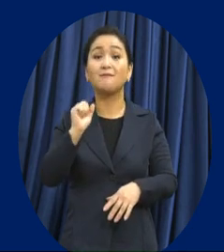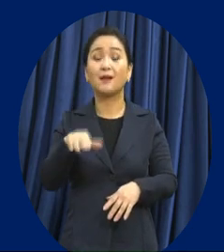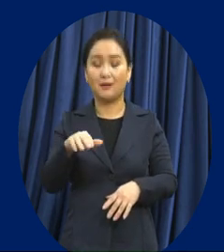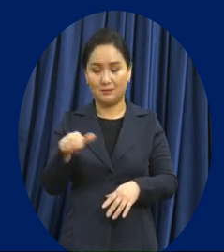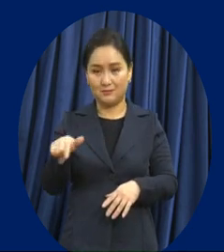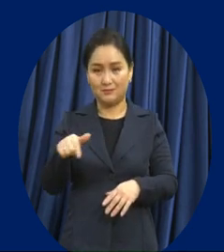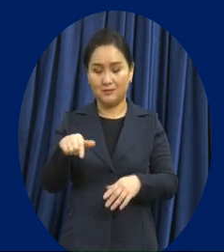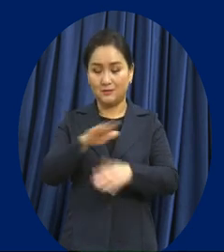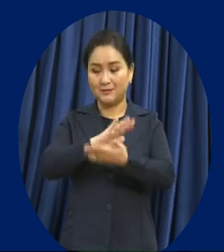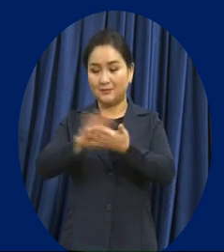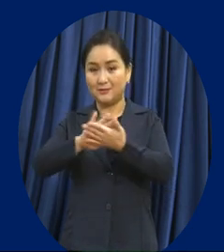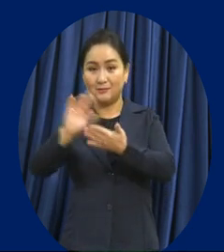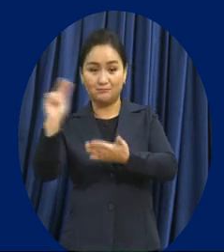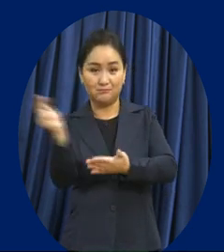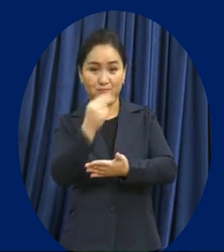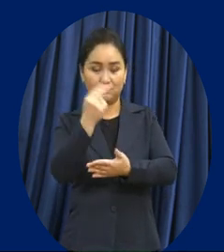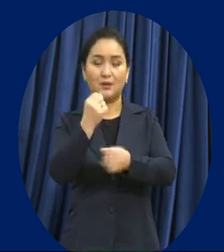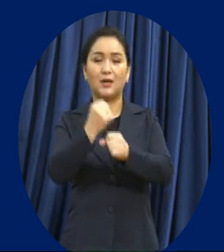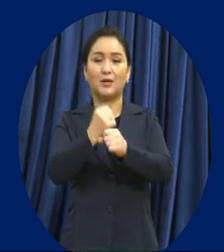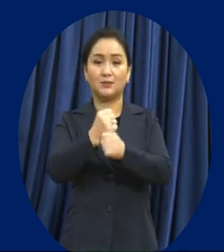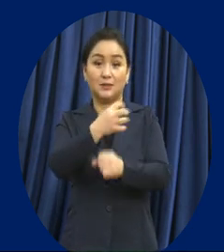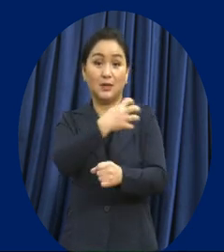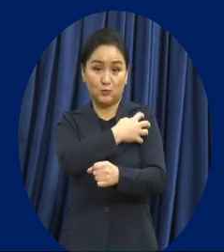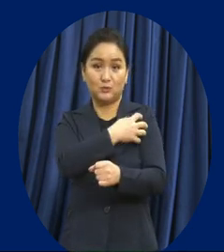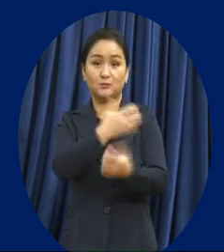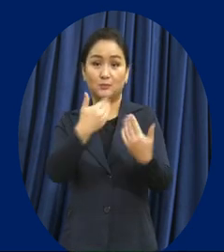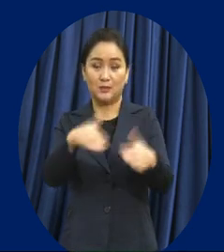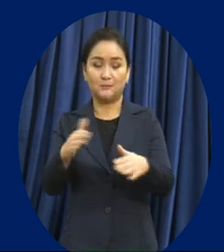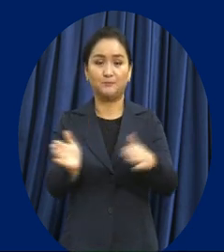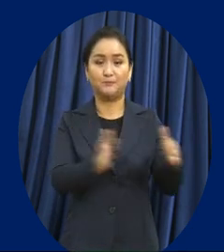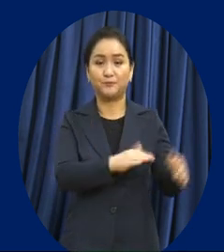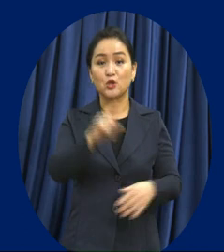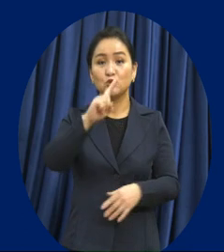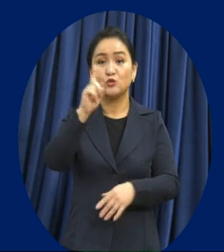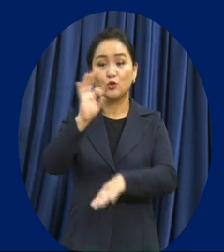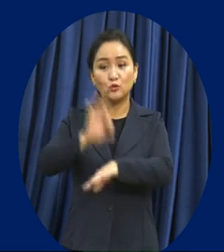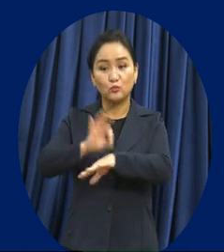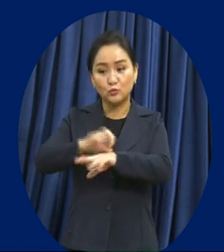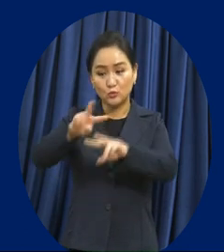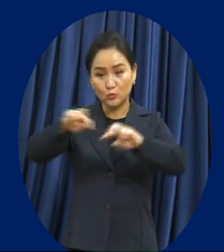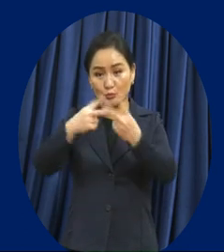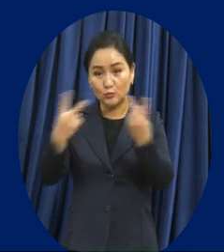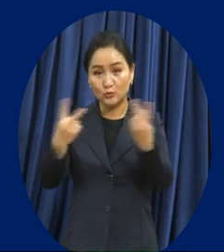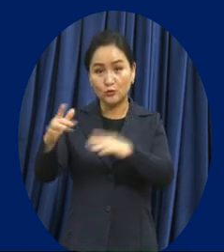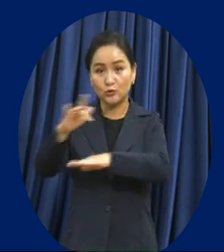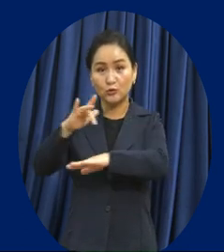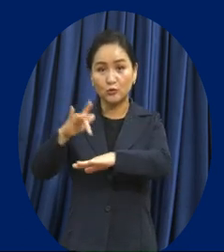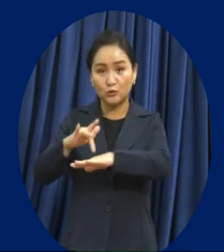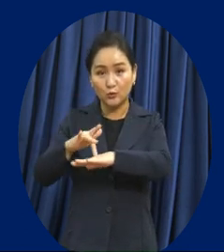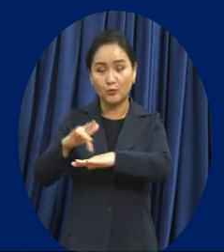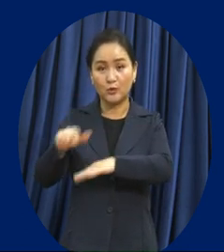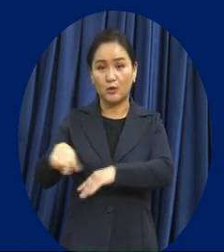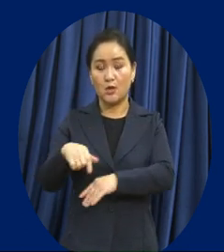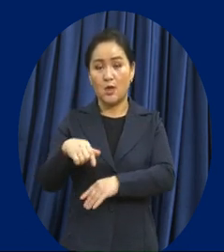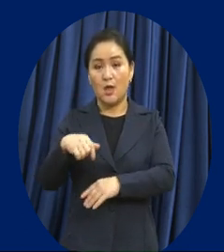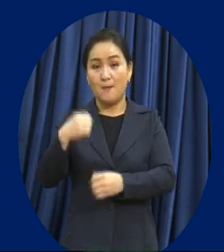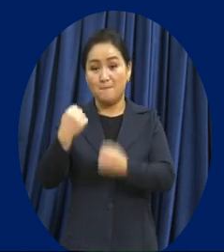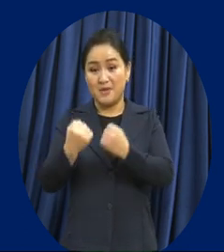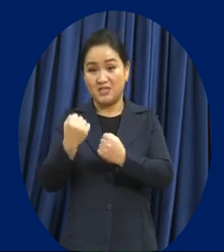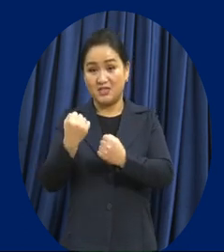бол эцсийн халдвар гүйцэтгэлт хийсэн байна. За, мөн зоонозын өвчин судлалын үндэсний төвийн